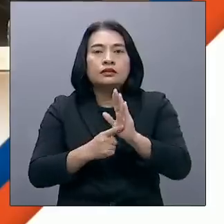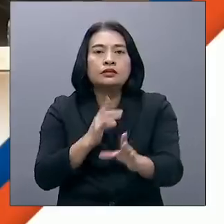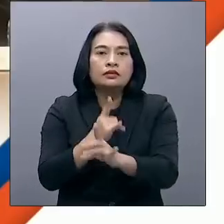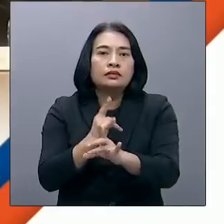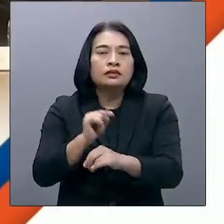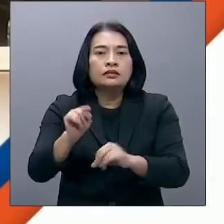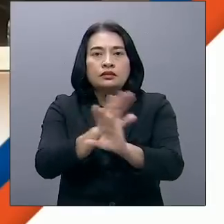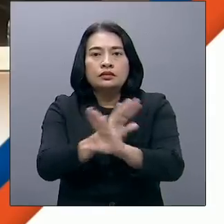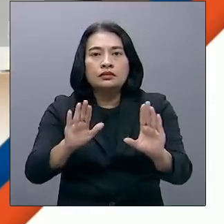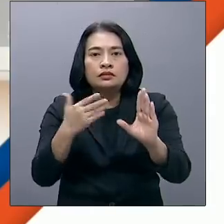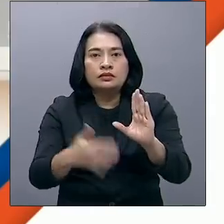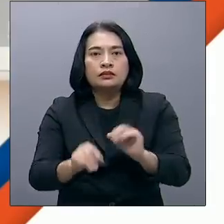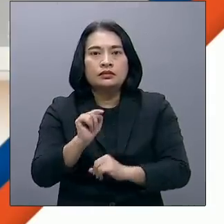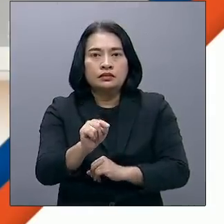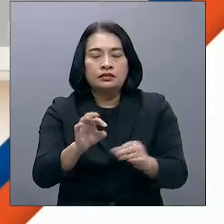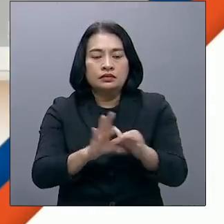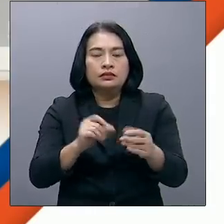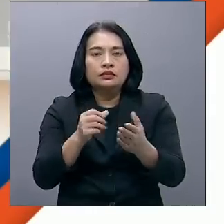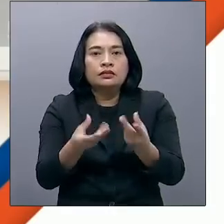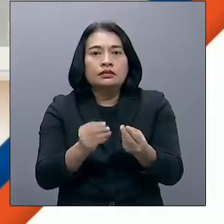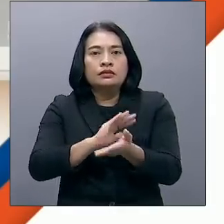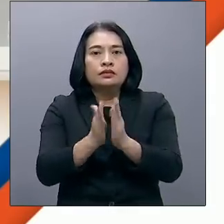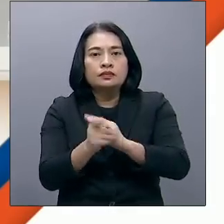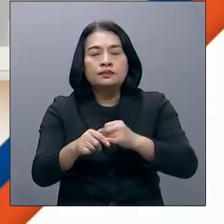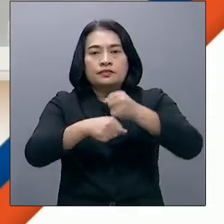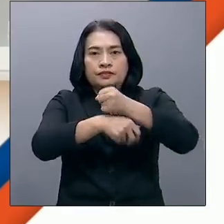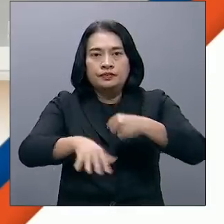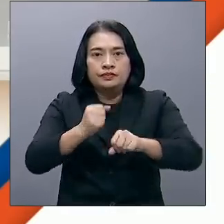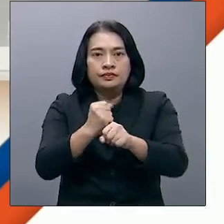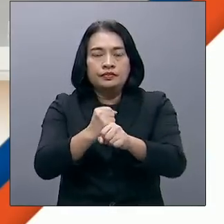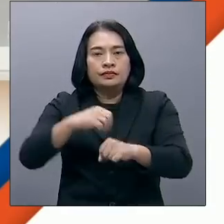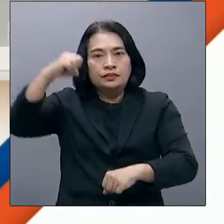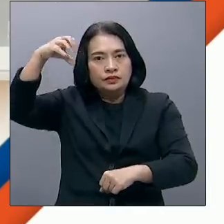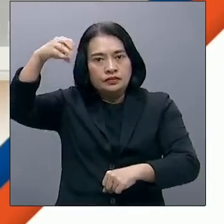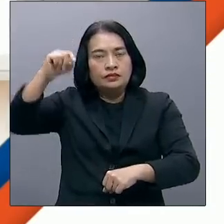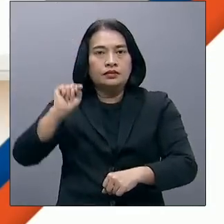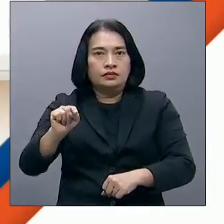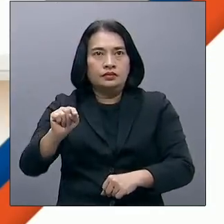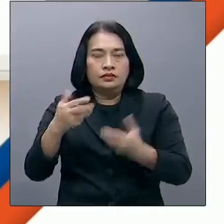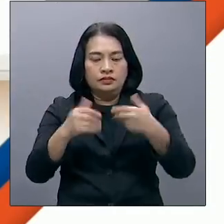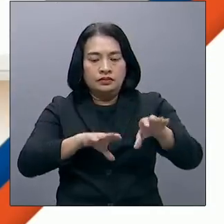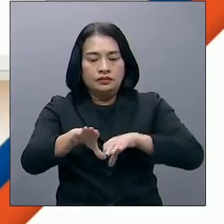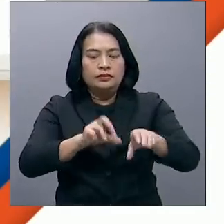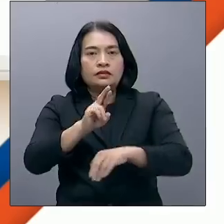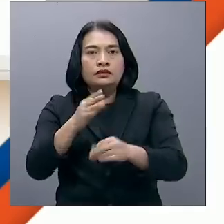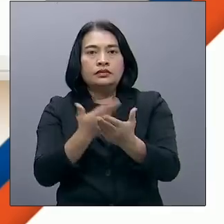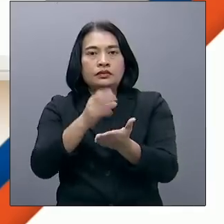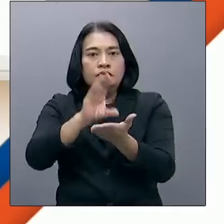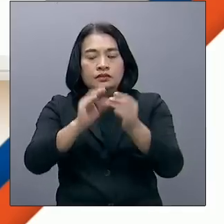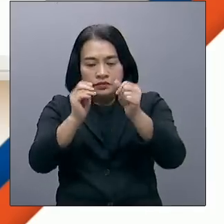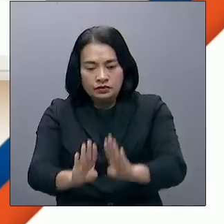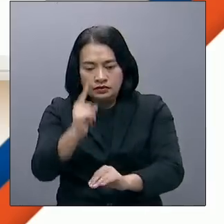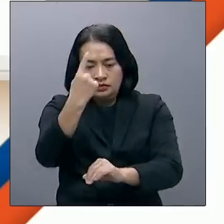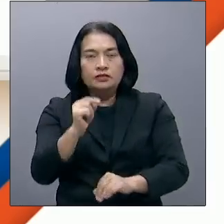อฮอล์การปฏิรูปที่ดินการปรับปรุงโครงสร้างการผลิตไฟฟ้าการจัดทำระบบงบประมาณแบบใหม่